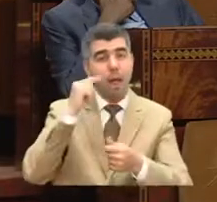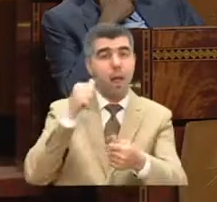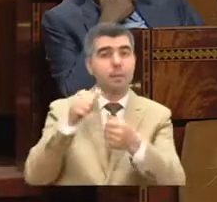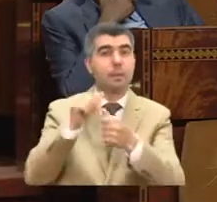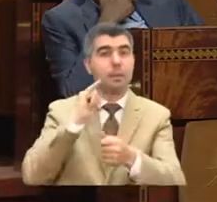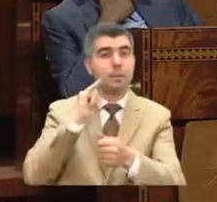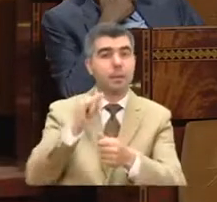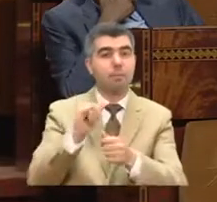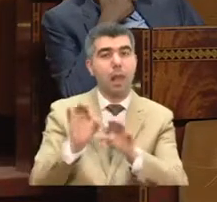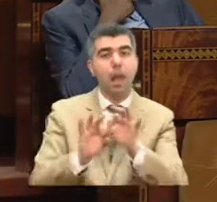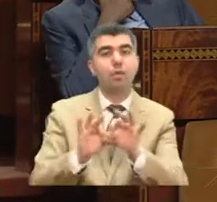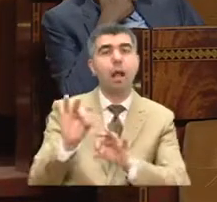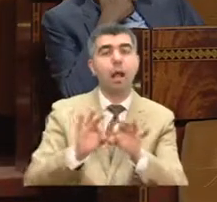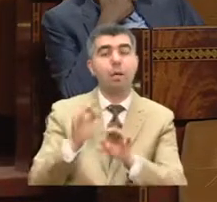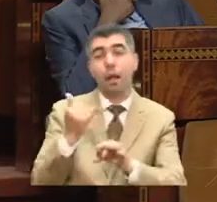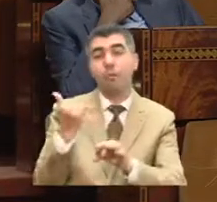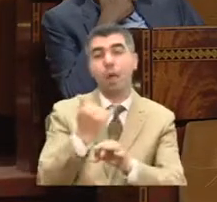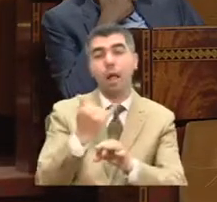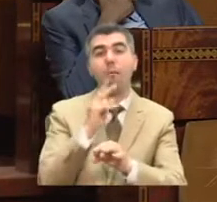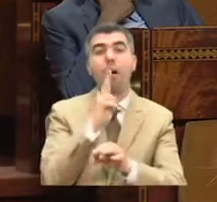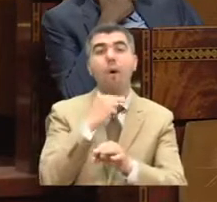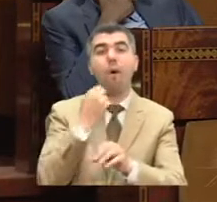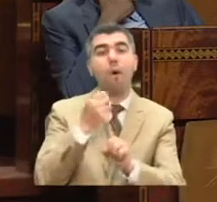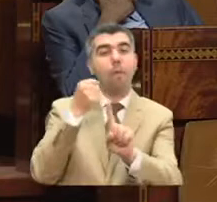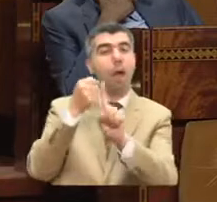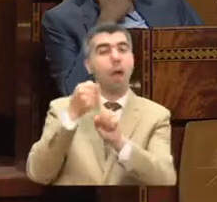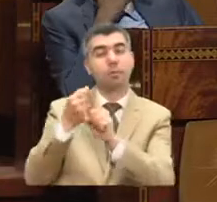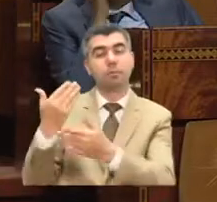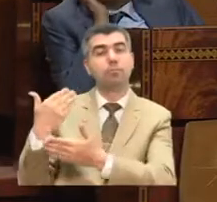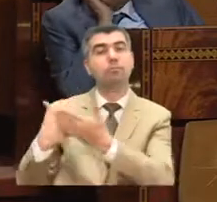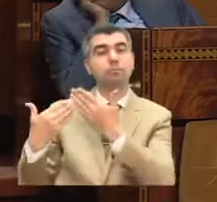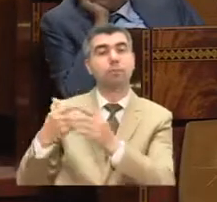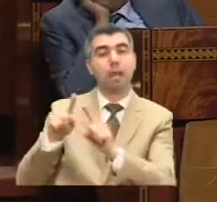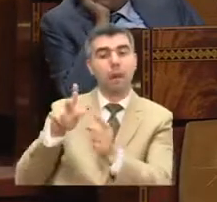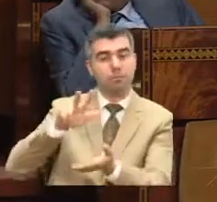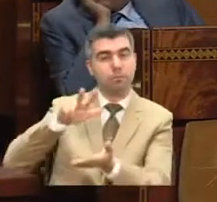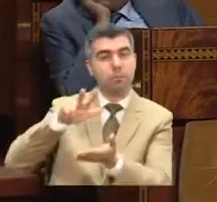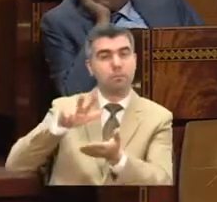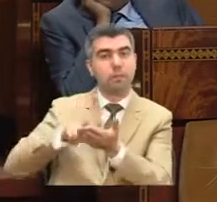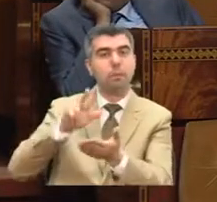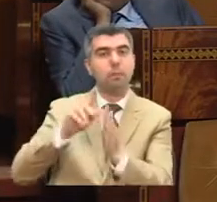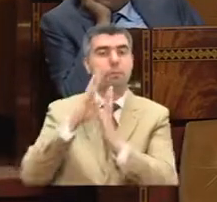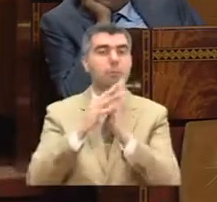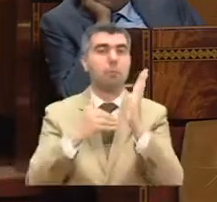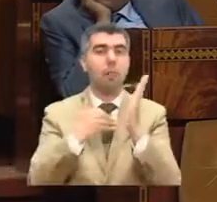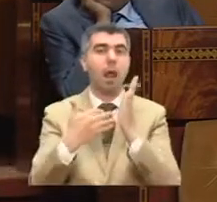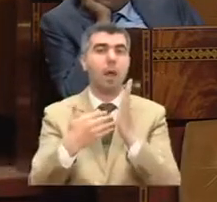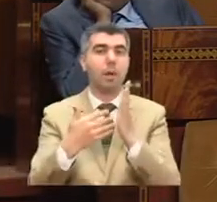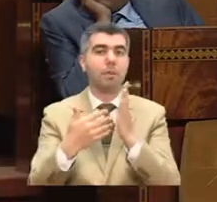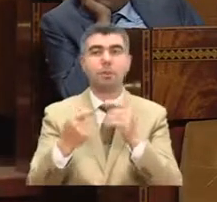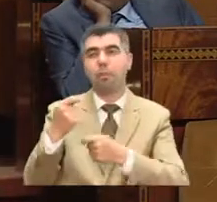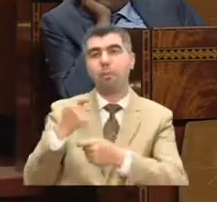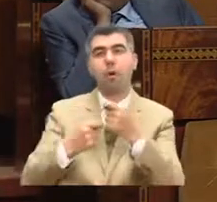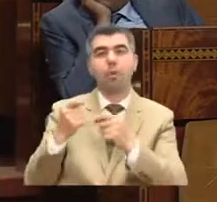الإجراءات التي قامت بها الحكومة السابقة عند مصادقتها على المخطط الوطني للتجارة الخارجية